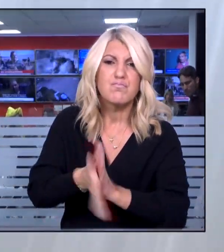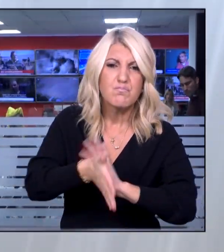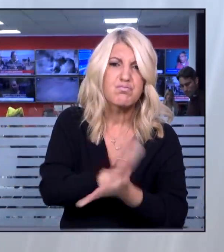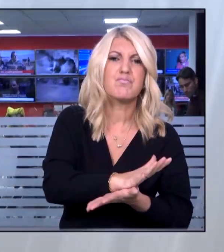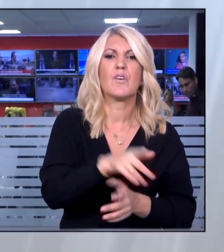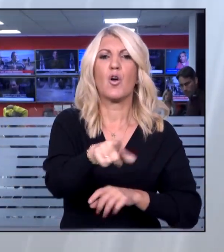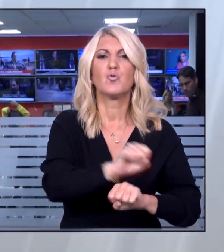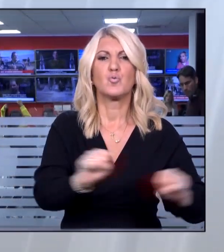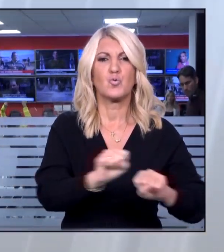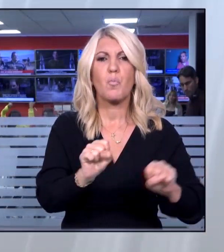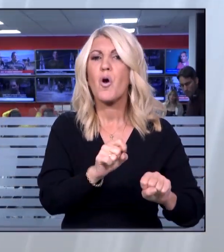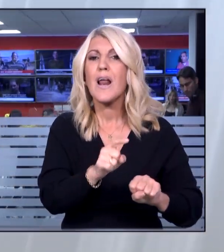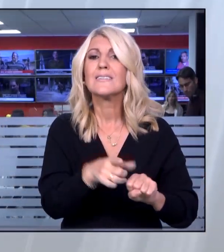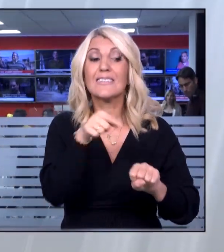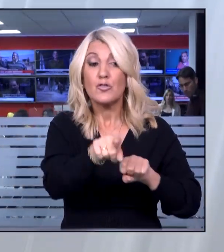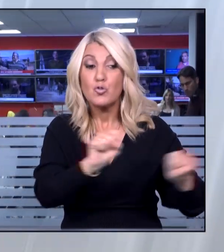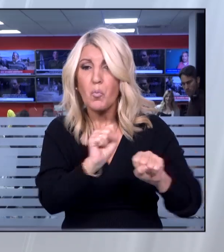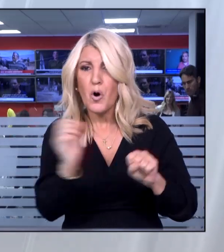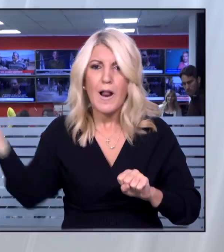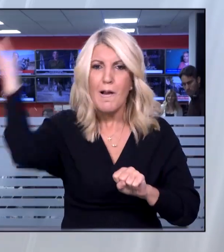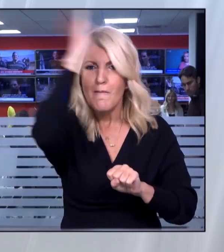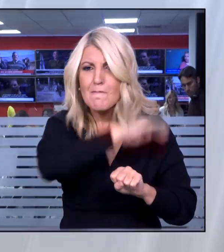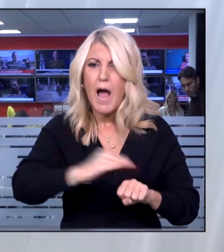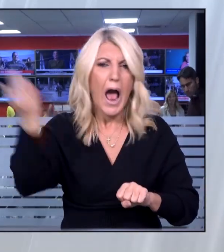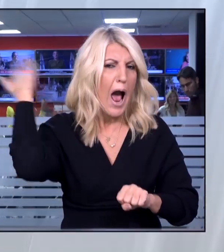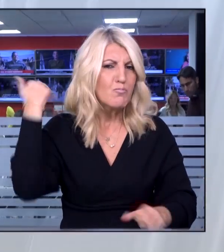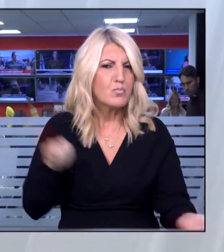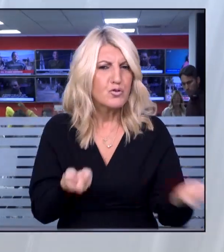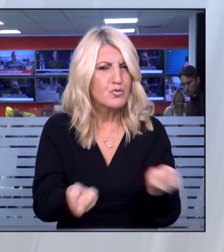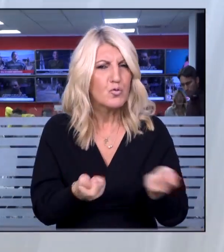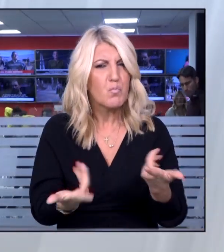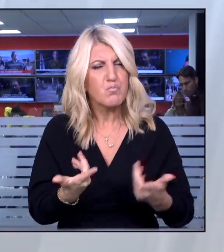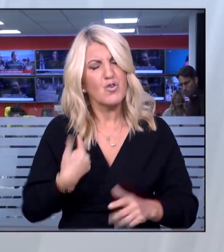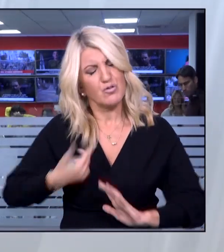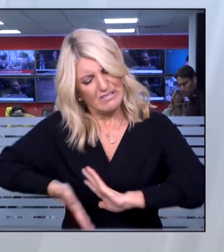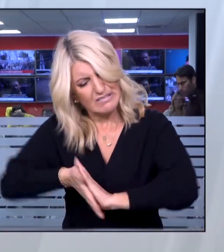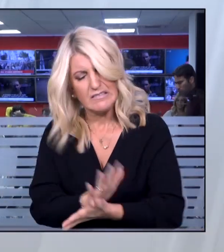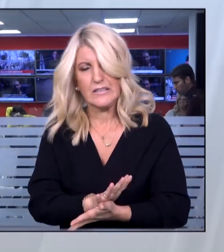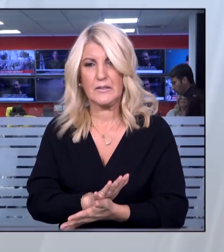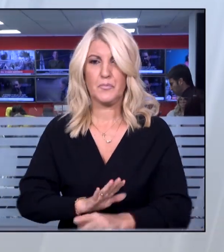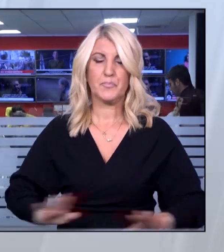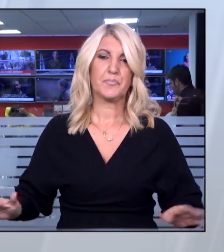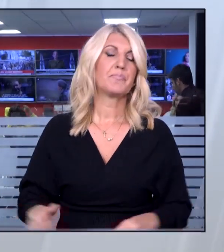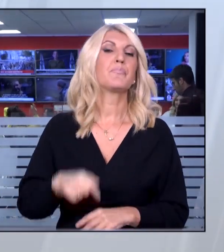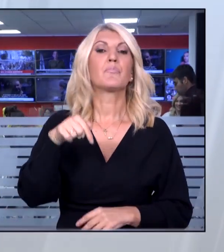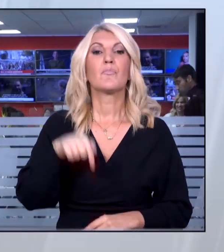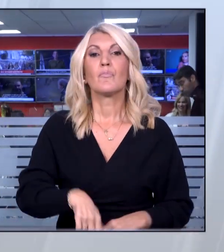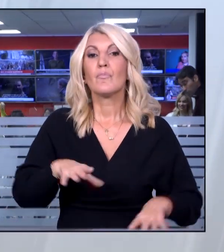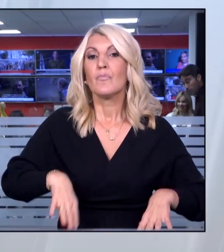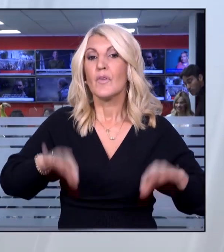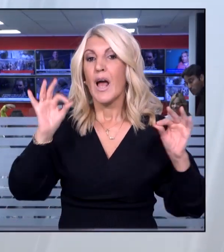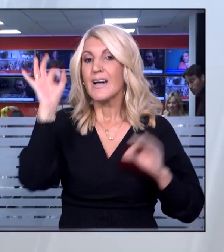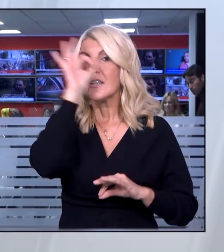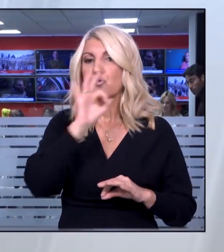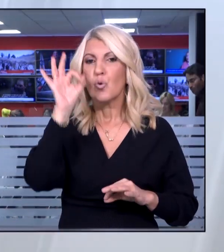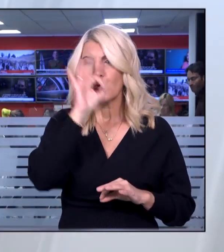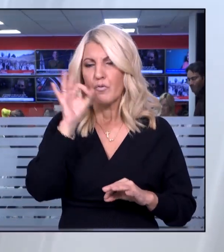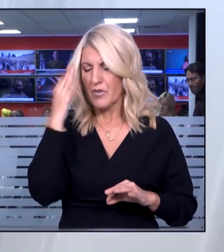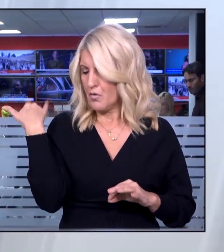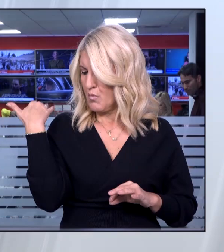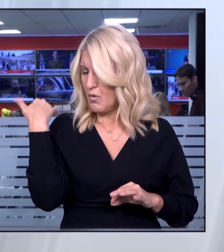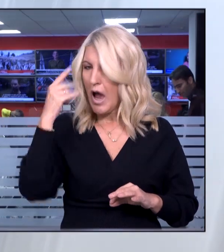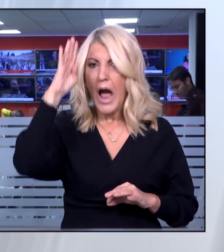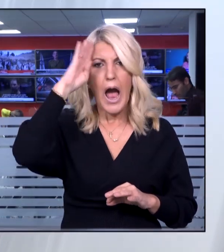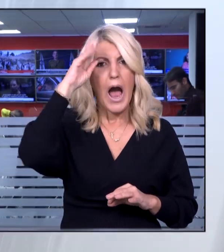Την ώρα που όλοι περιμένουν τα αντίπεινα του Ισραήλ προς το Ιράν για την επίθεση με 200 πυράβλους στις αρχές Οκτωβρίου, άκρως απόρριτα αμερικανικά έγγραφα